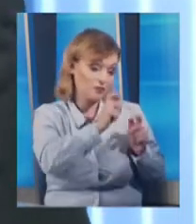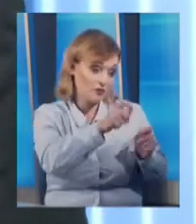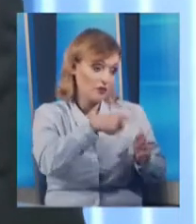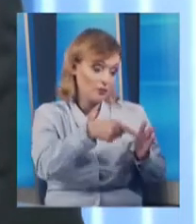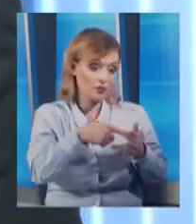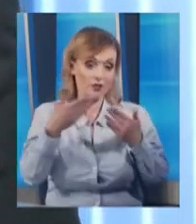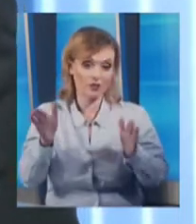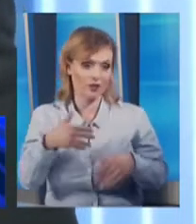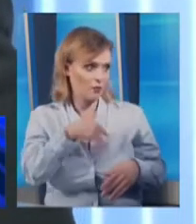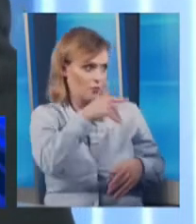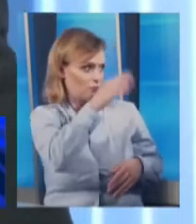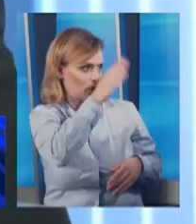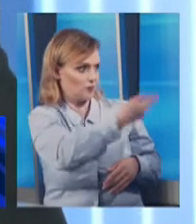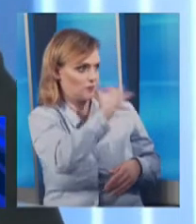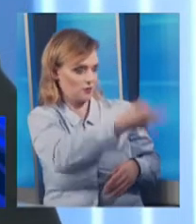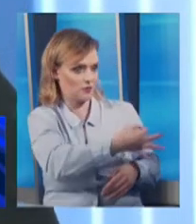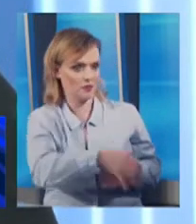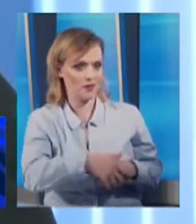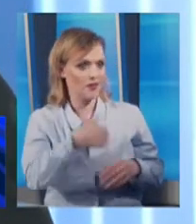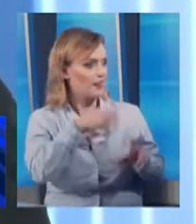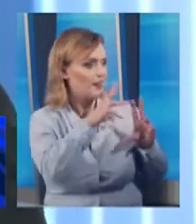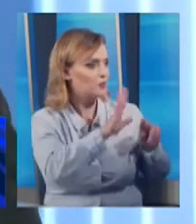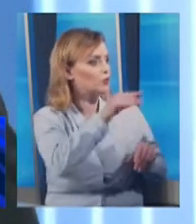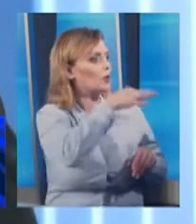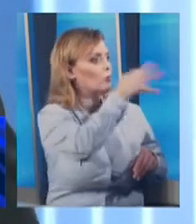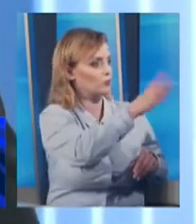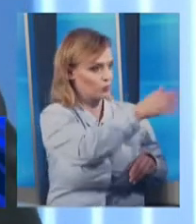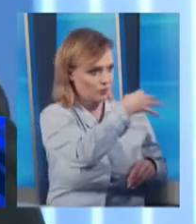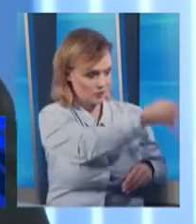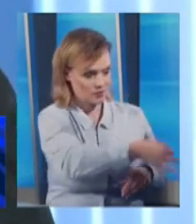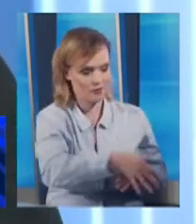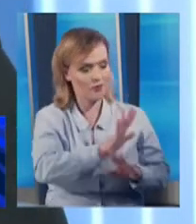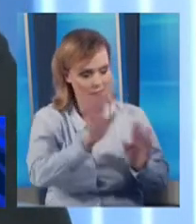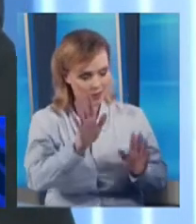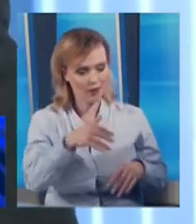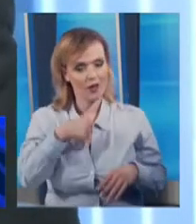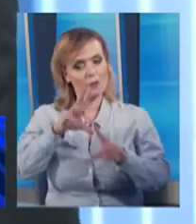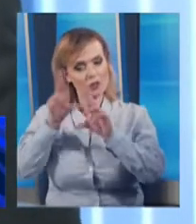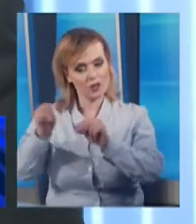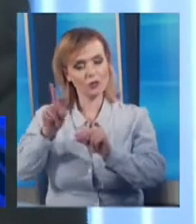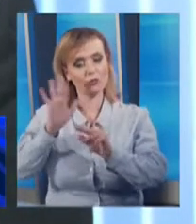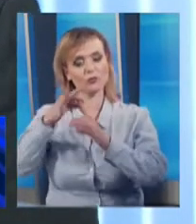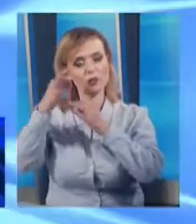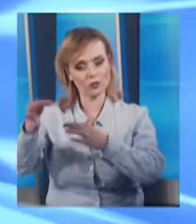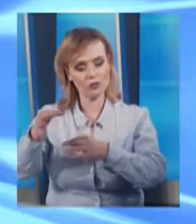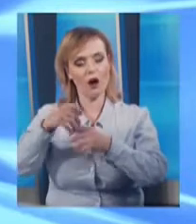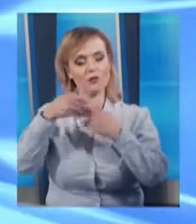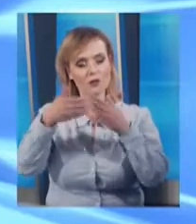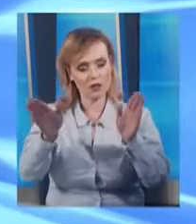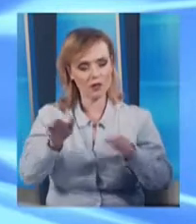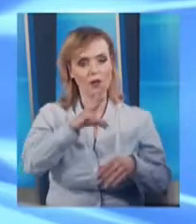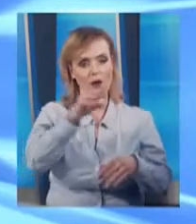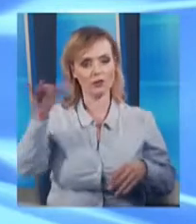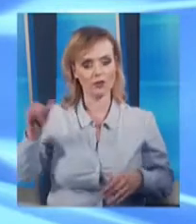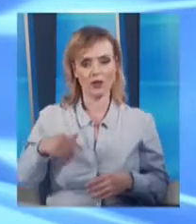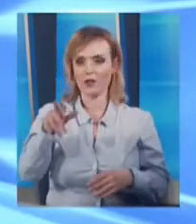nu o să-i spun domnului Grosu. N-am promis că voi spune domnului Grosu. Cred că e mai mult decât clar. Ideea de a spune Doza. Public în sens că puteți să-i